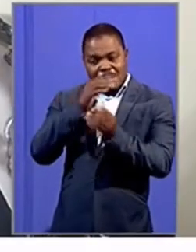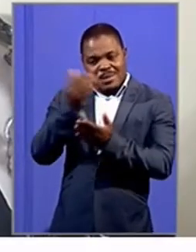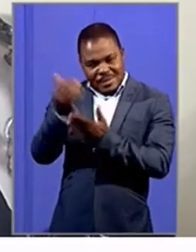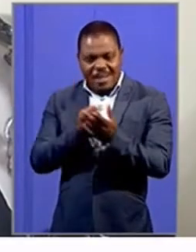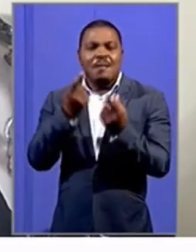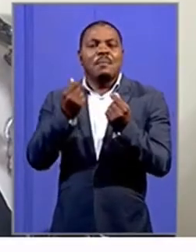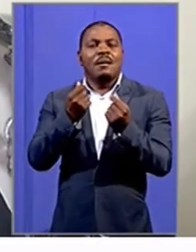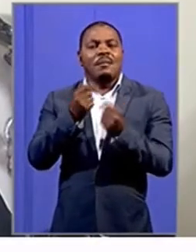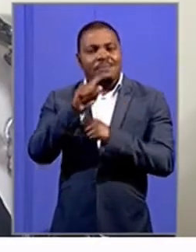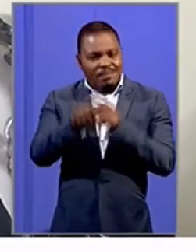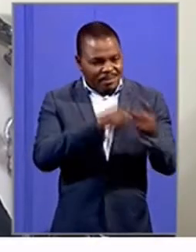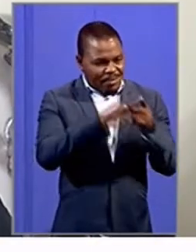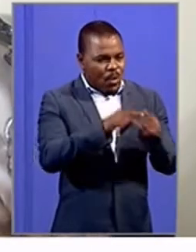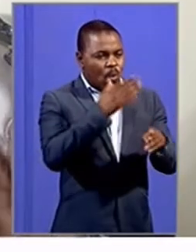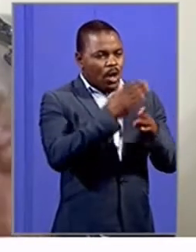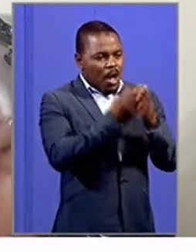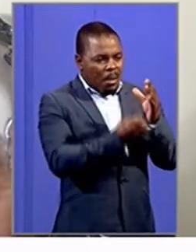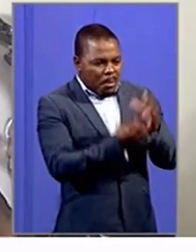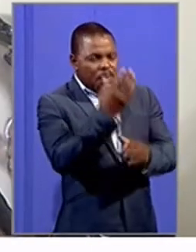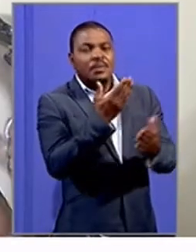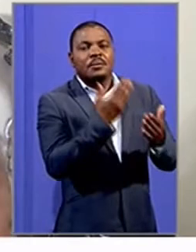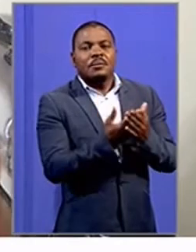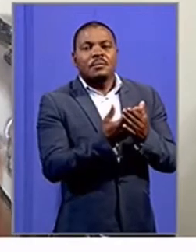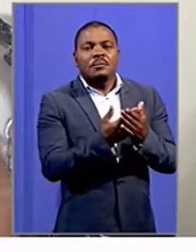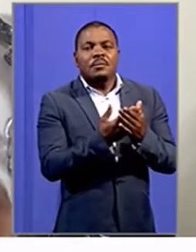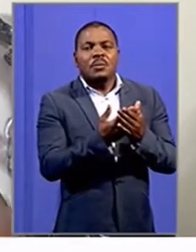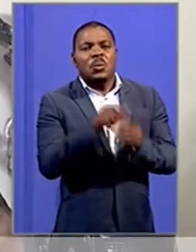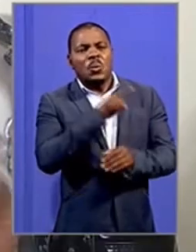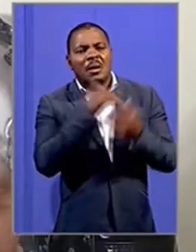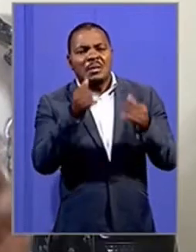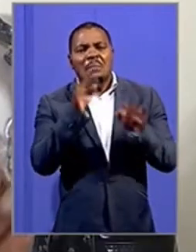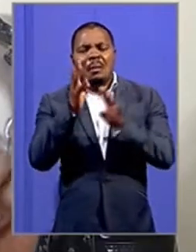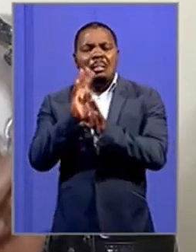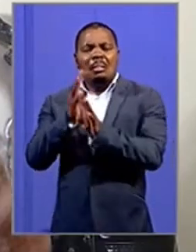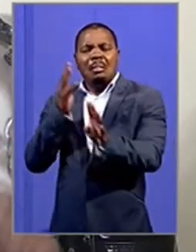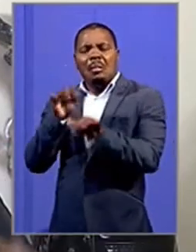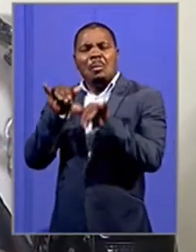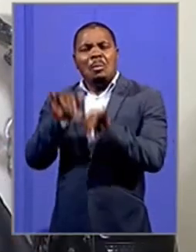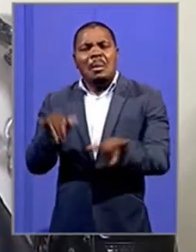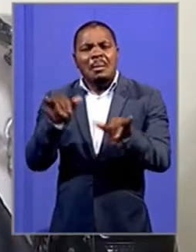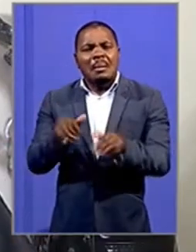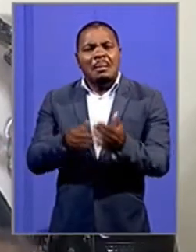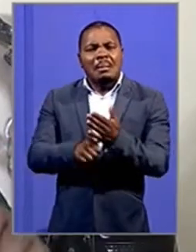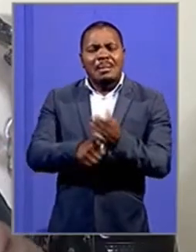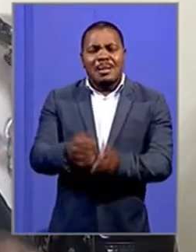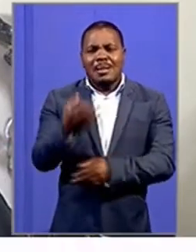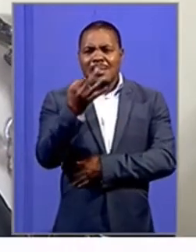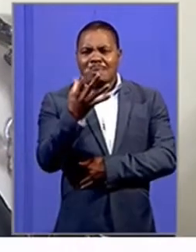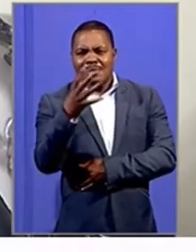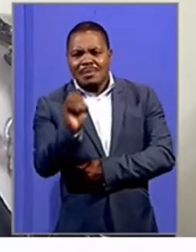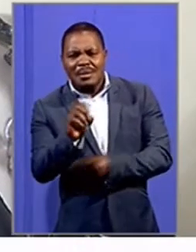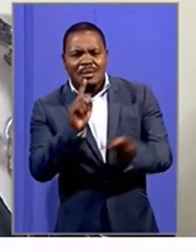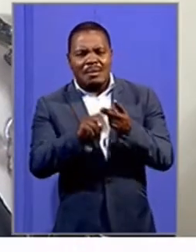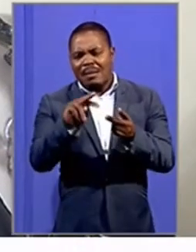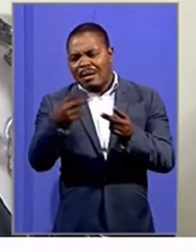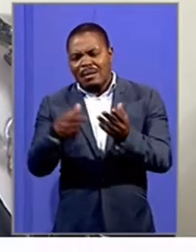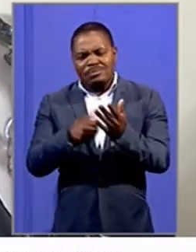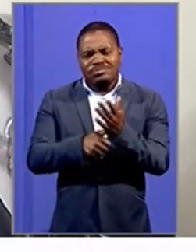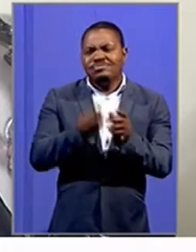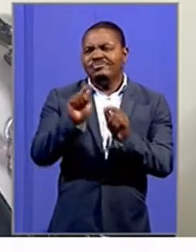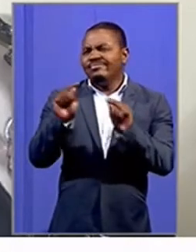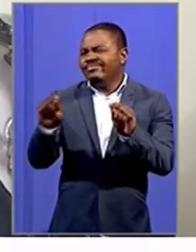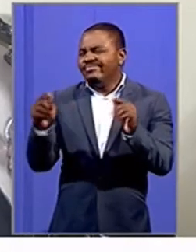etsa mesebetsi re bone gore instead of batho ba emele bo di 350 tsena le di grant tsena tse ba di a